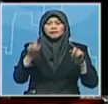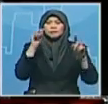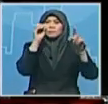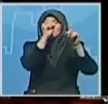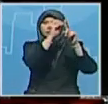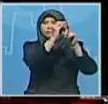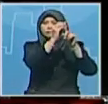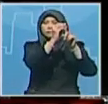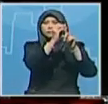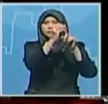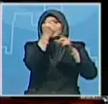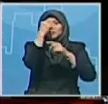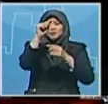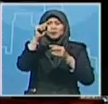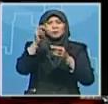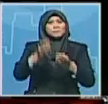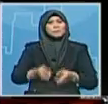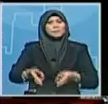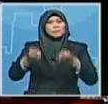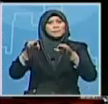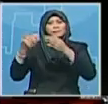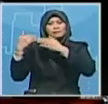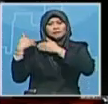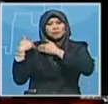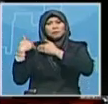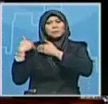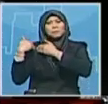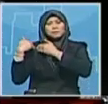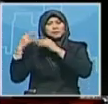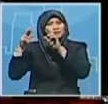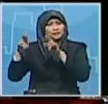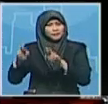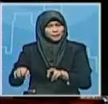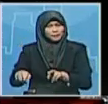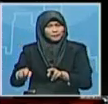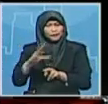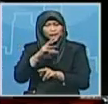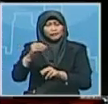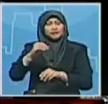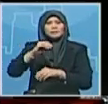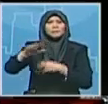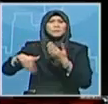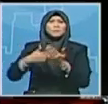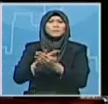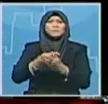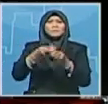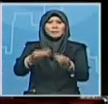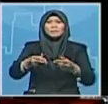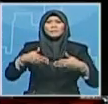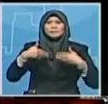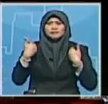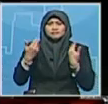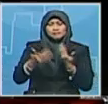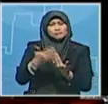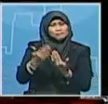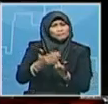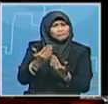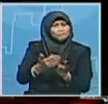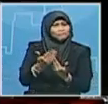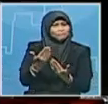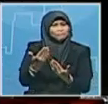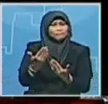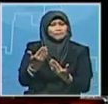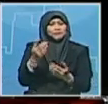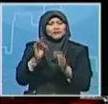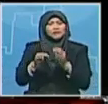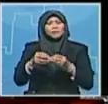matlamatnya ialah untuk meringankan bebanan rakyat dan juga memenangkan semua pihak. Sebab kita sayugia kita ingatkan bahawa